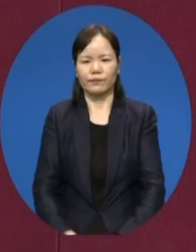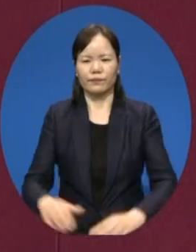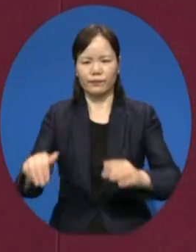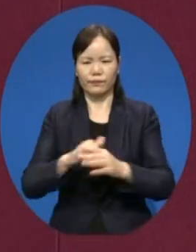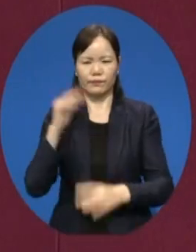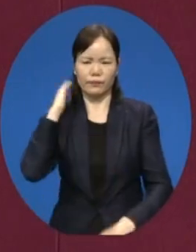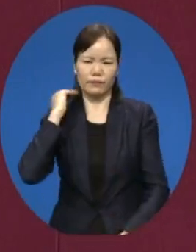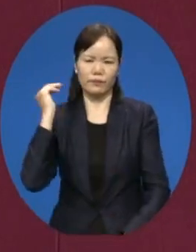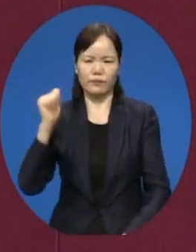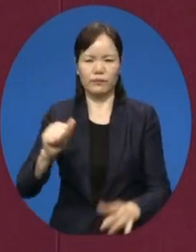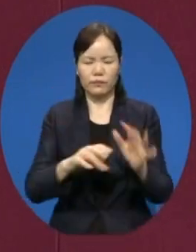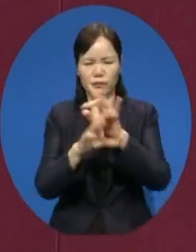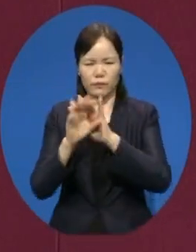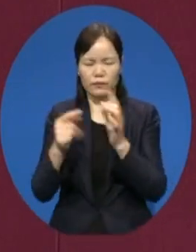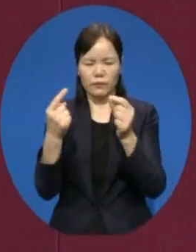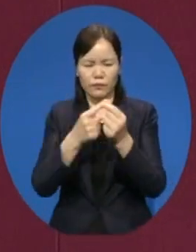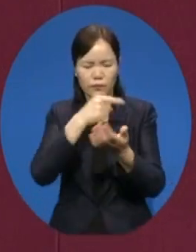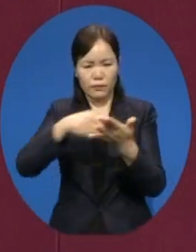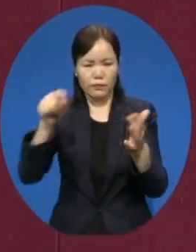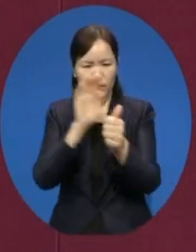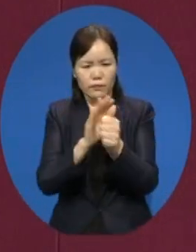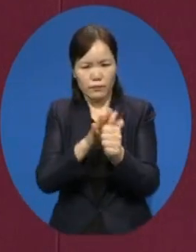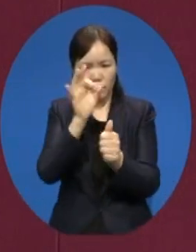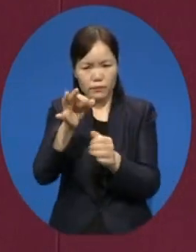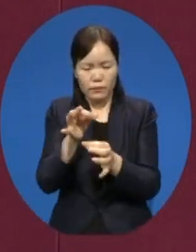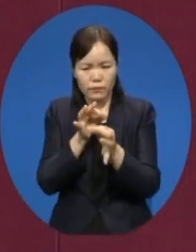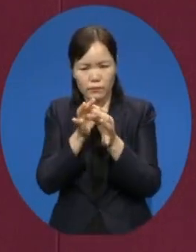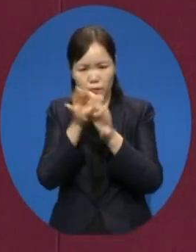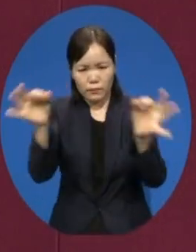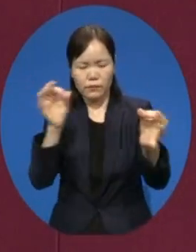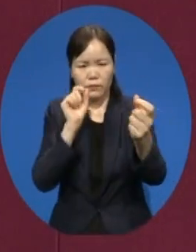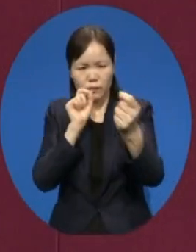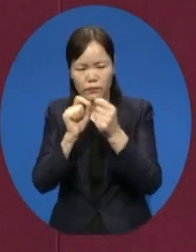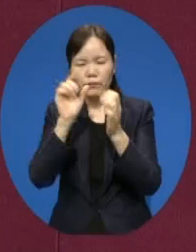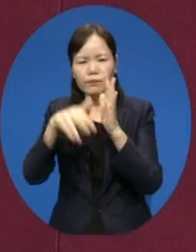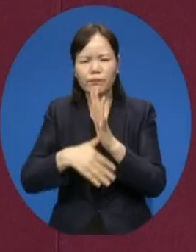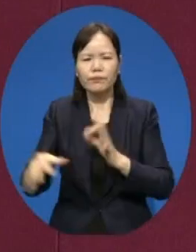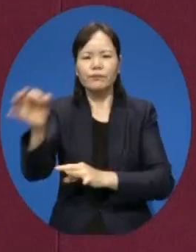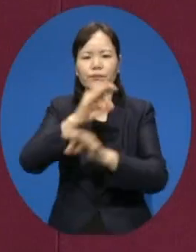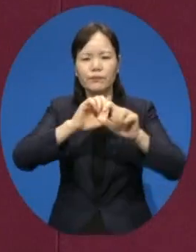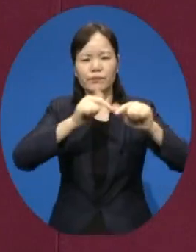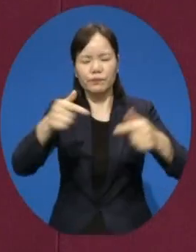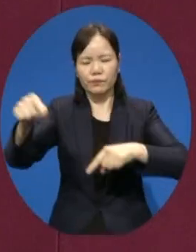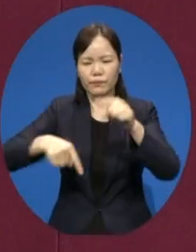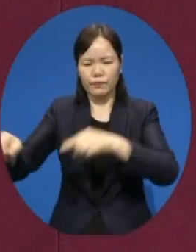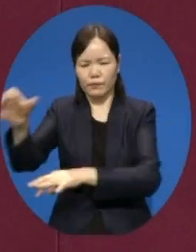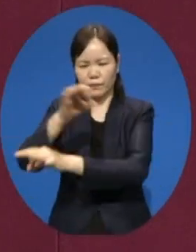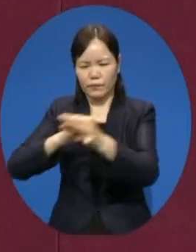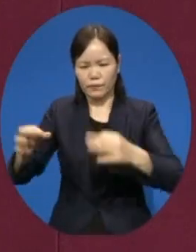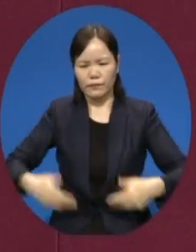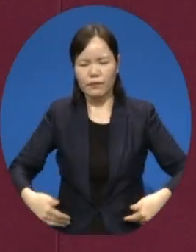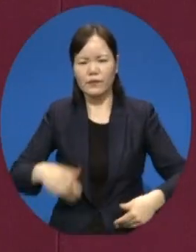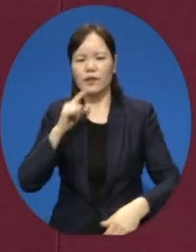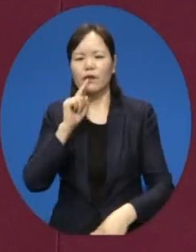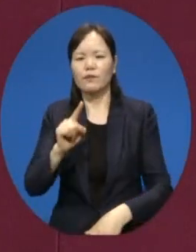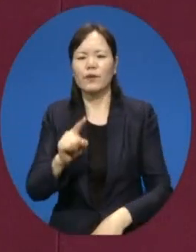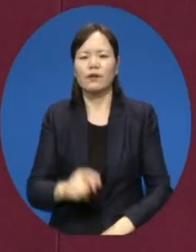문재인 대통령이 코로나 1차 재난지원금 앞두고서 이렇게 말했답니다. 경제가 아닌 정치경제 해야 된다 이렇게